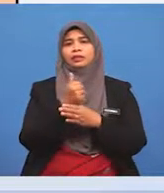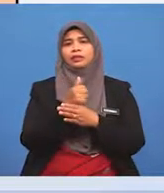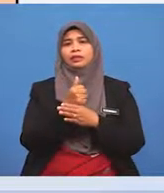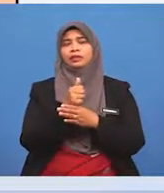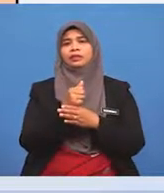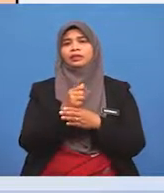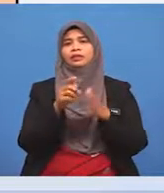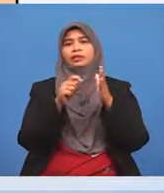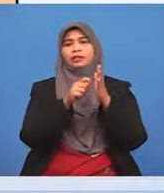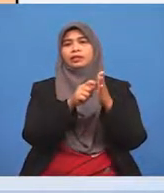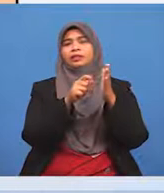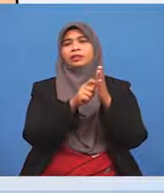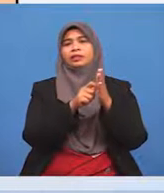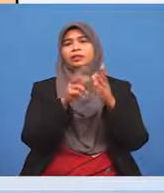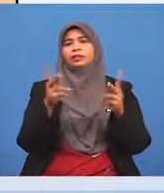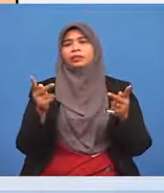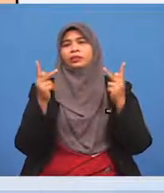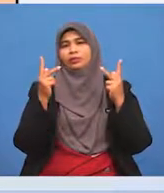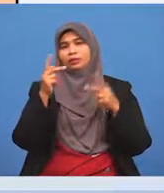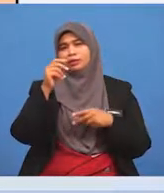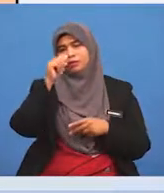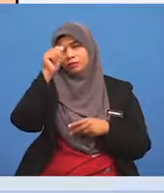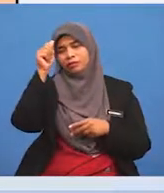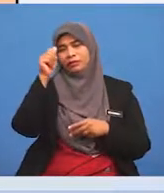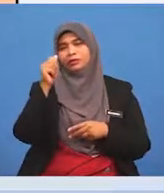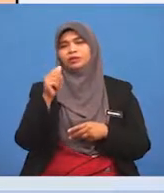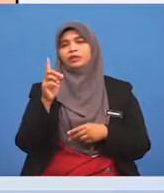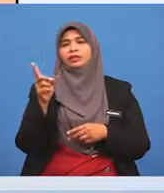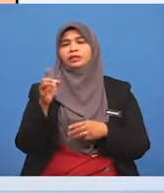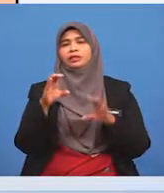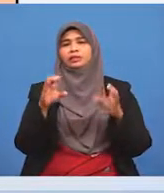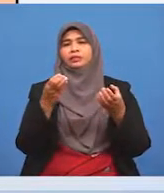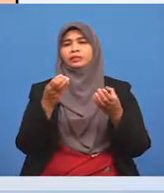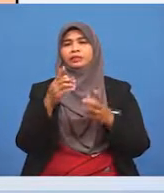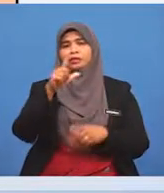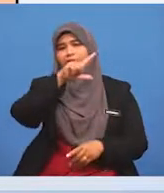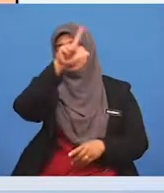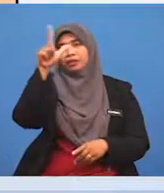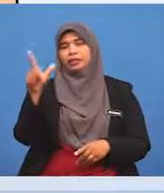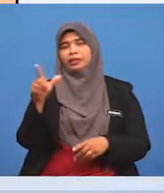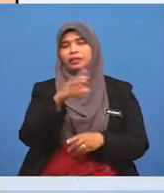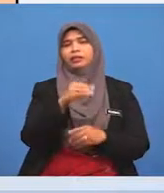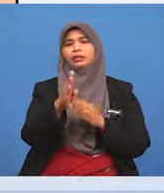dan bumi dan berlainan bahasamu dan warna kulitmu.